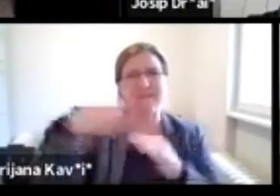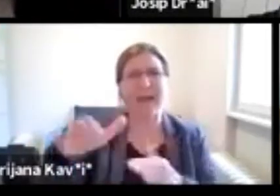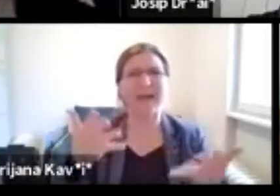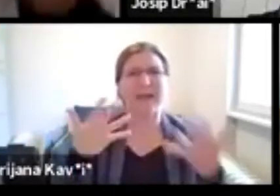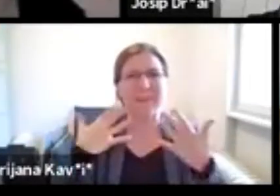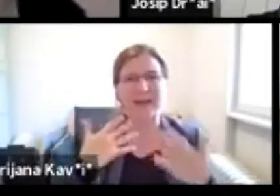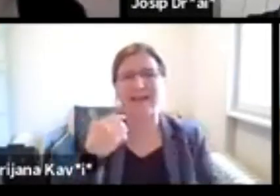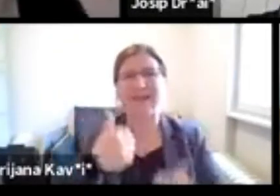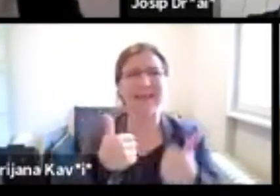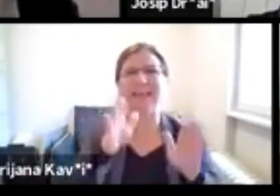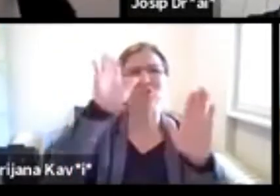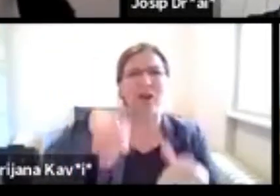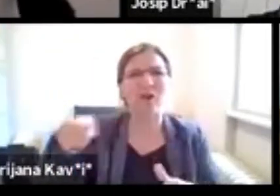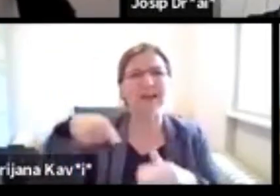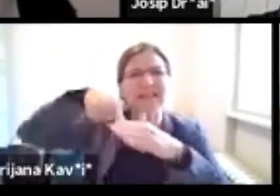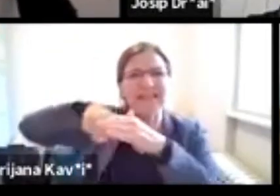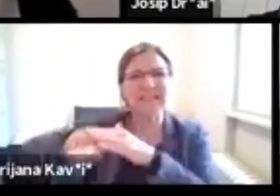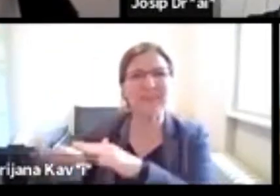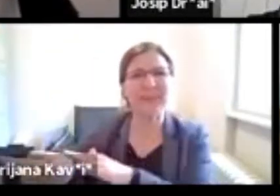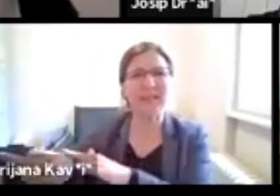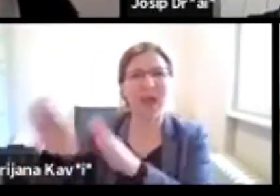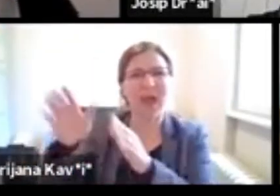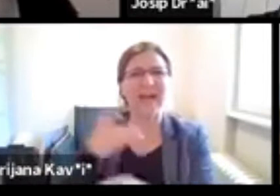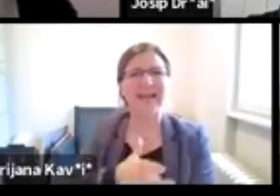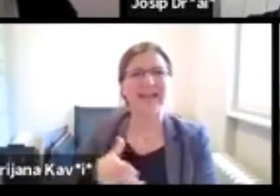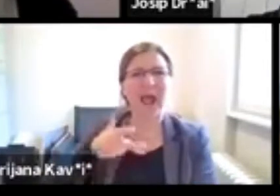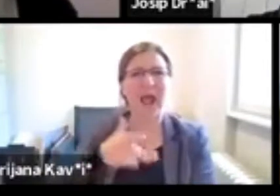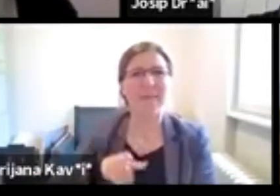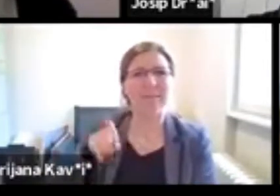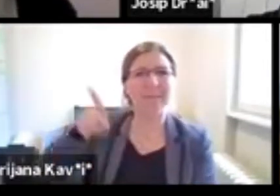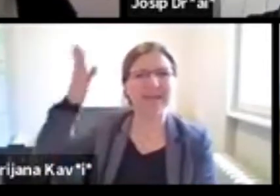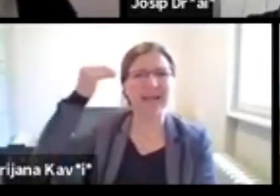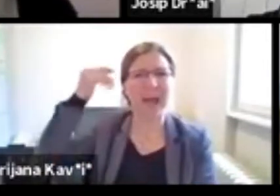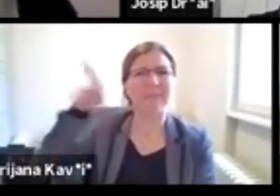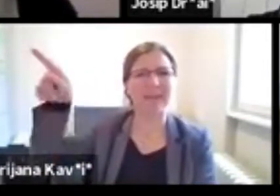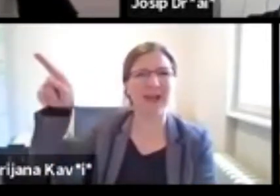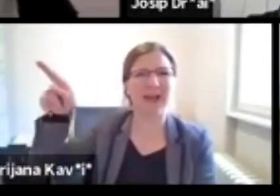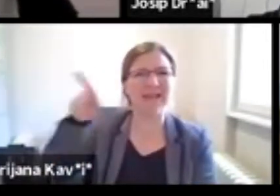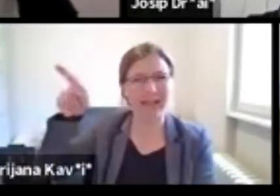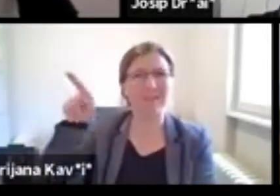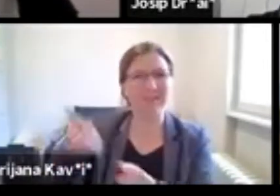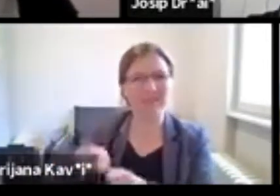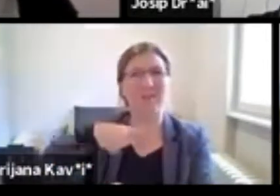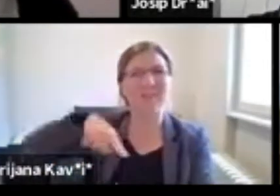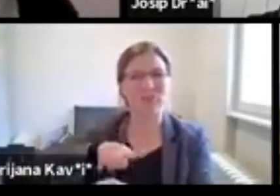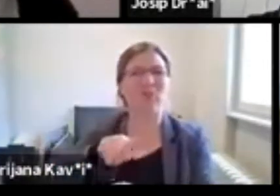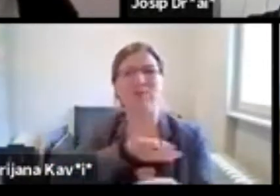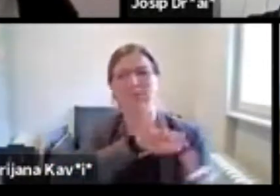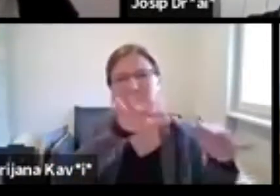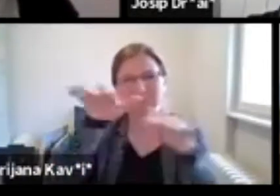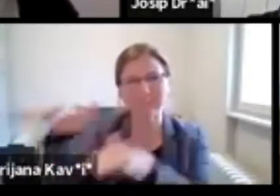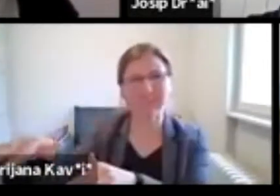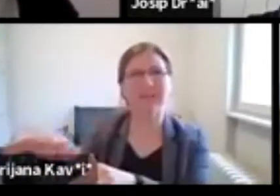u Krapinsku špilju. Da, slažem se. I tamo će biti dobro, ima vatre i bit će